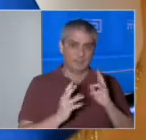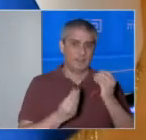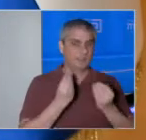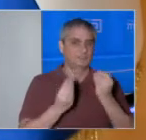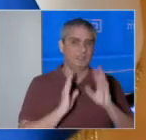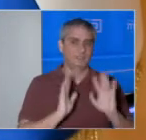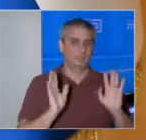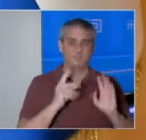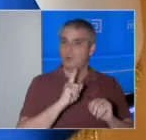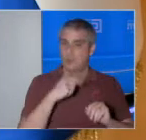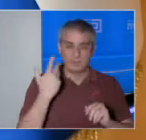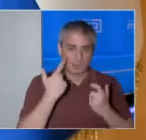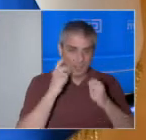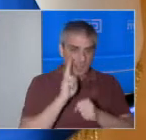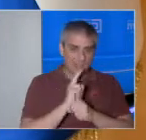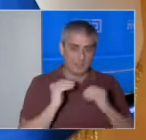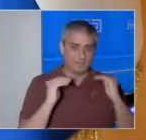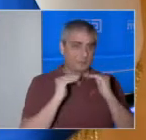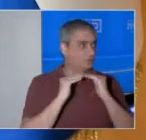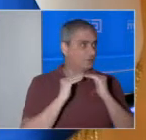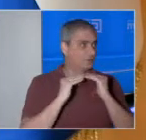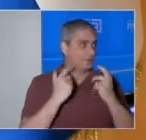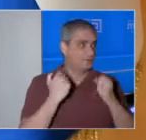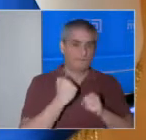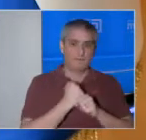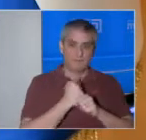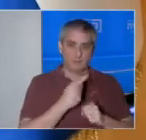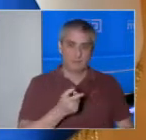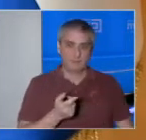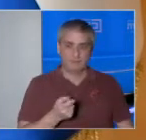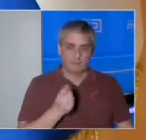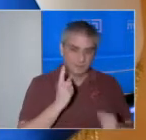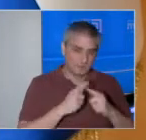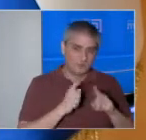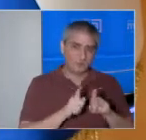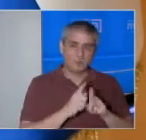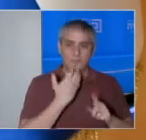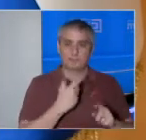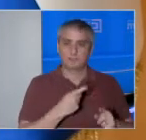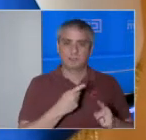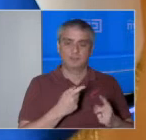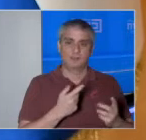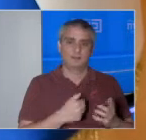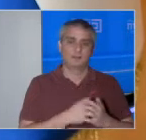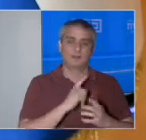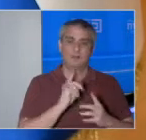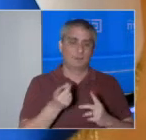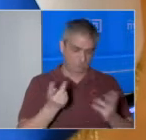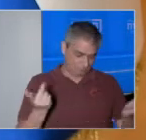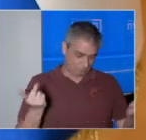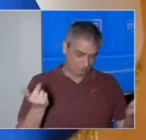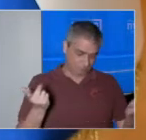משחקים. אם לא תהיה אכיפה שוויונית ואפקטיבית, בבני ברק בדיוק כמו בהרצליה ובראשון, אז לא יהיה סגר